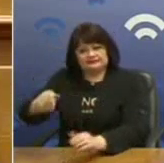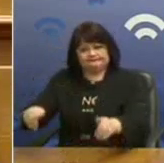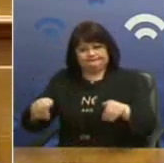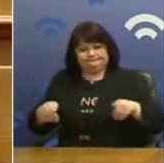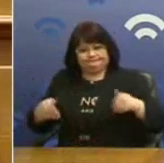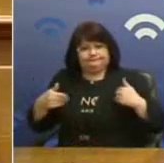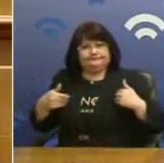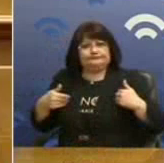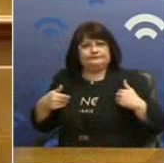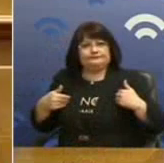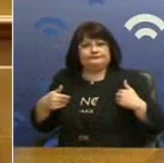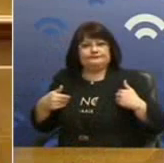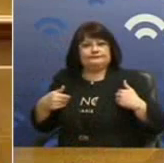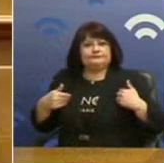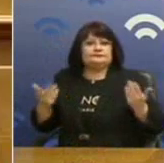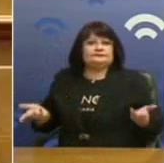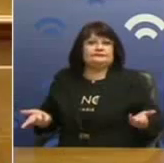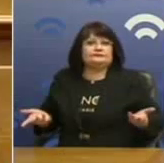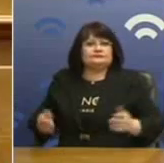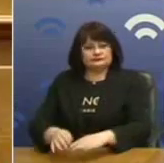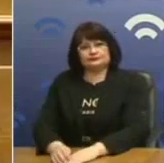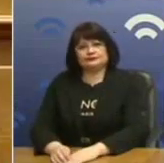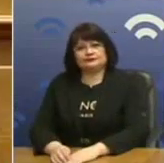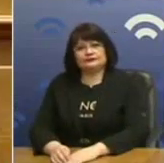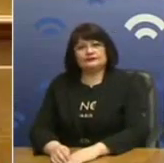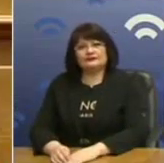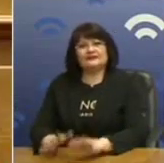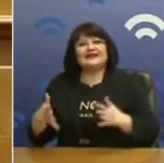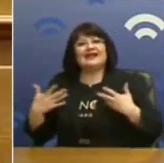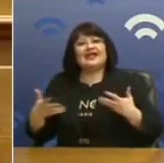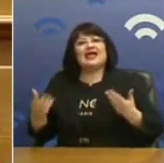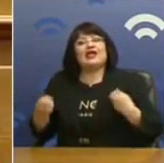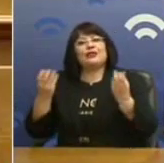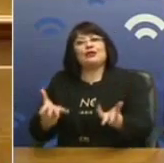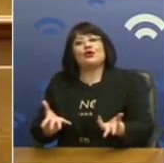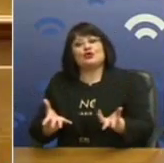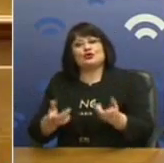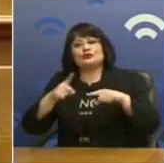ένα μόλις μήνα για να κάνετε τη χάρη, το χατήρι, στο Σύνδεσμο Ελλήνων Βιομηχάνων.